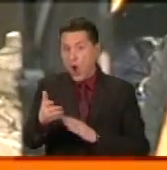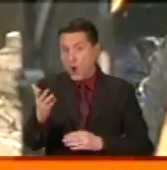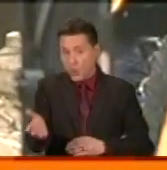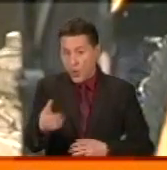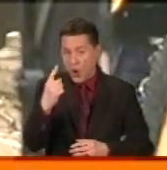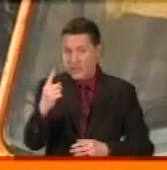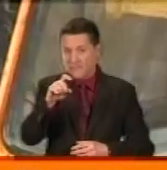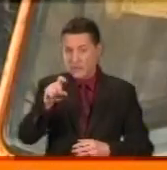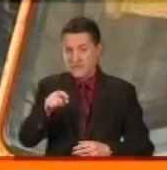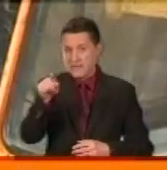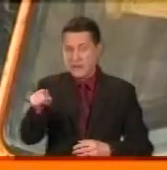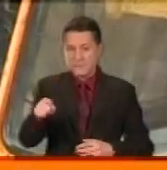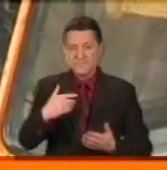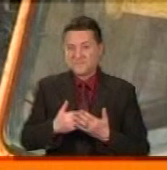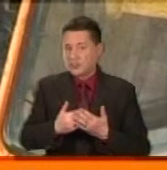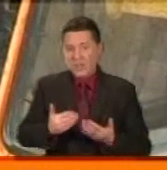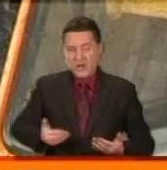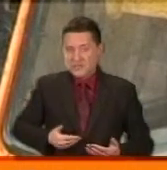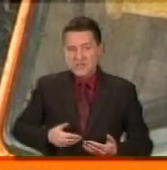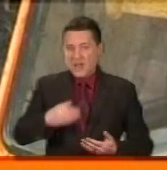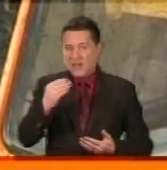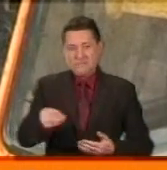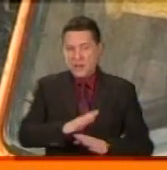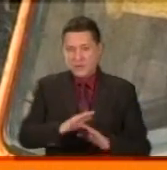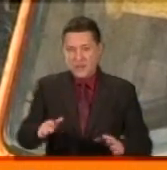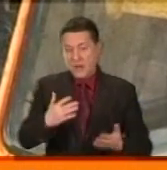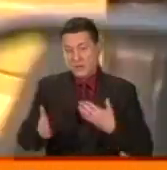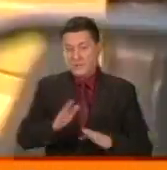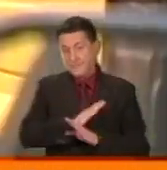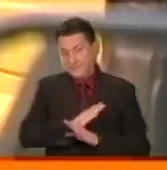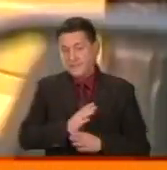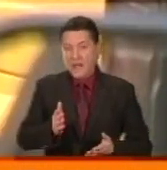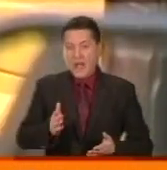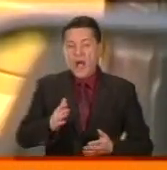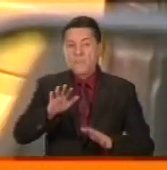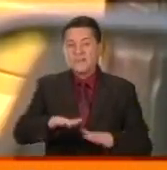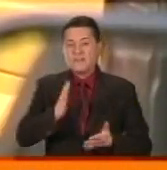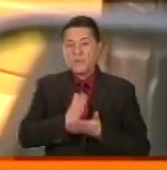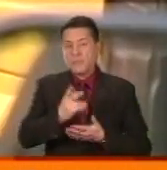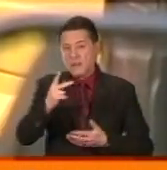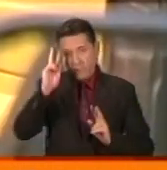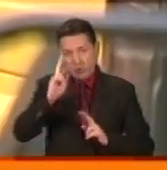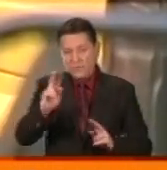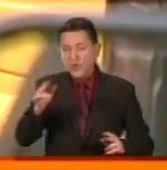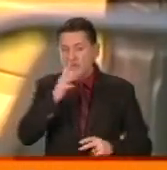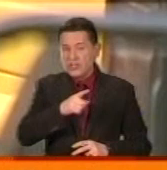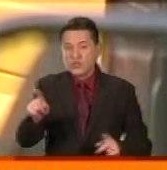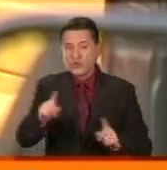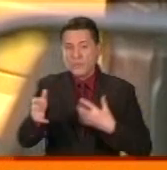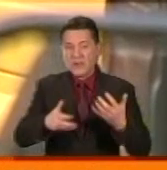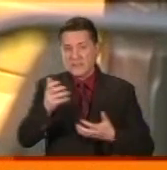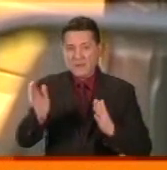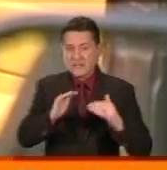однак ознак життя чоловік не подає вже місця перебування ще двох невідоме а часу аби розібрати завали